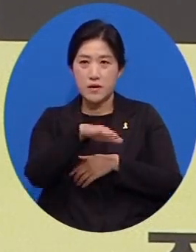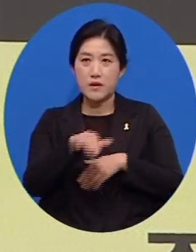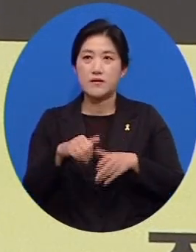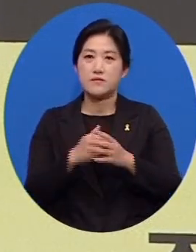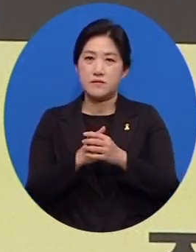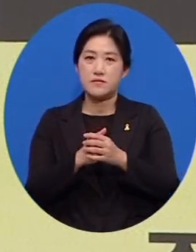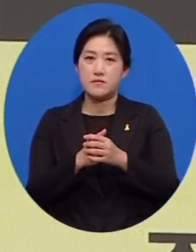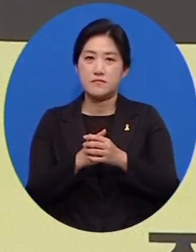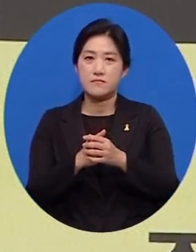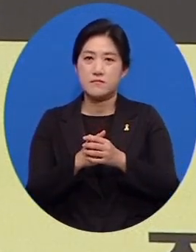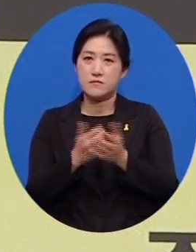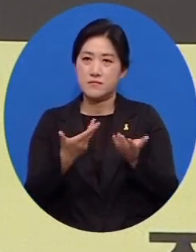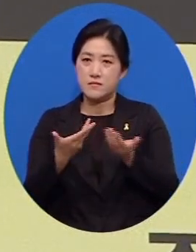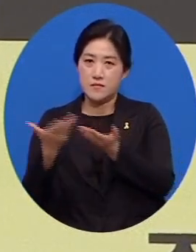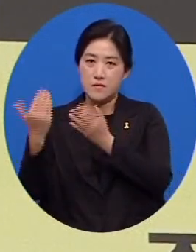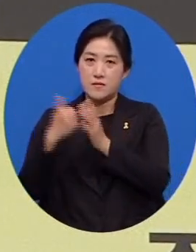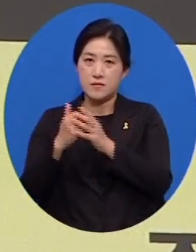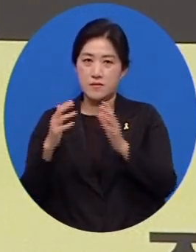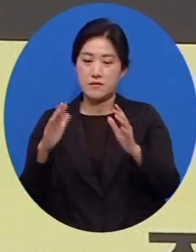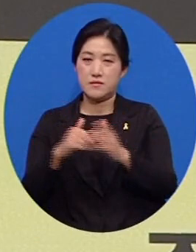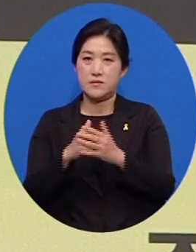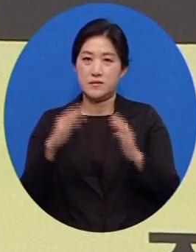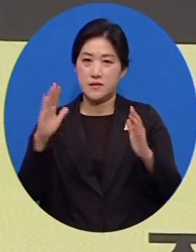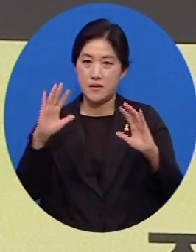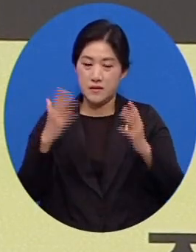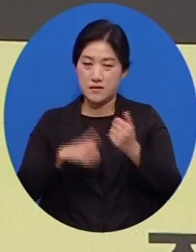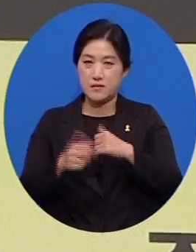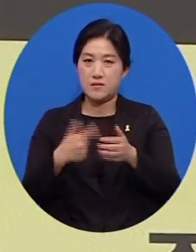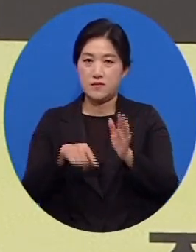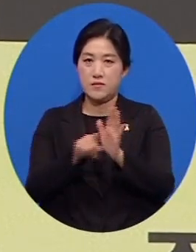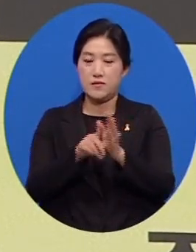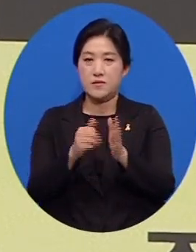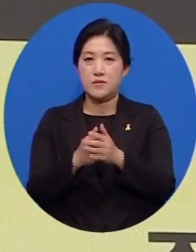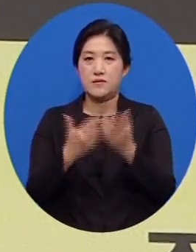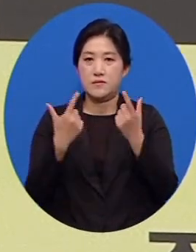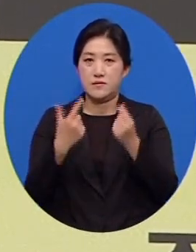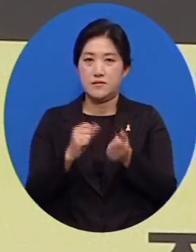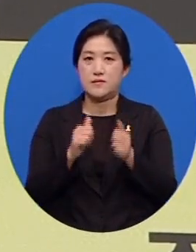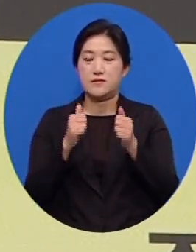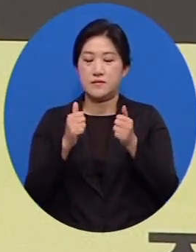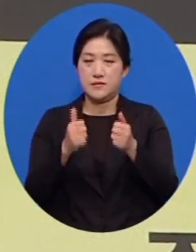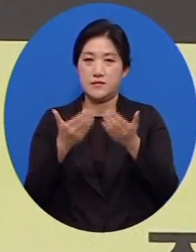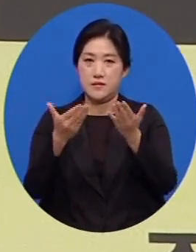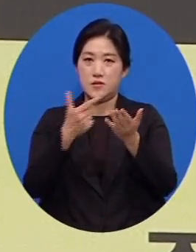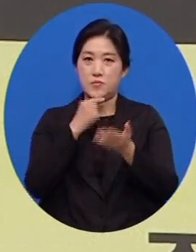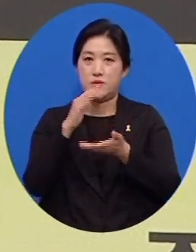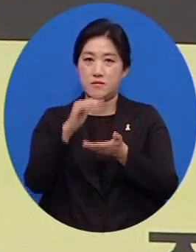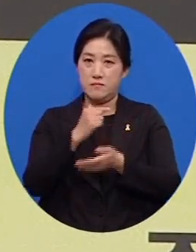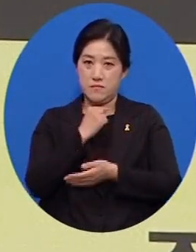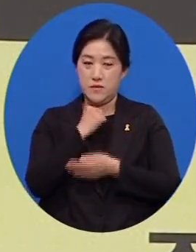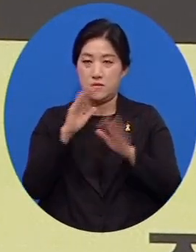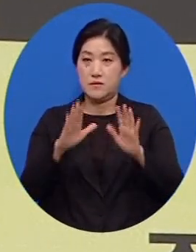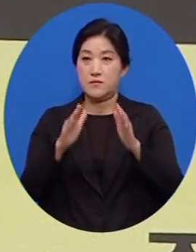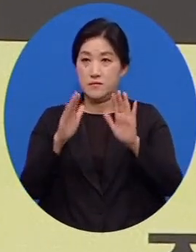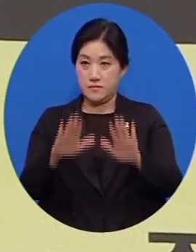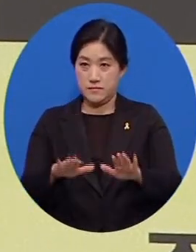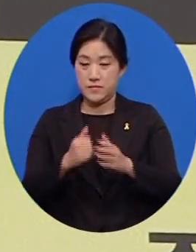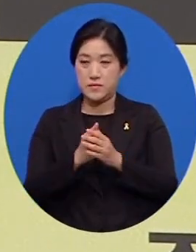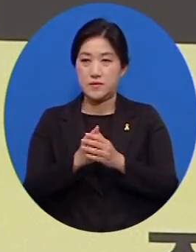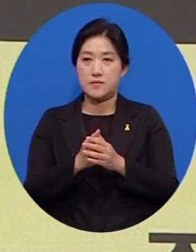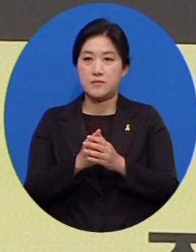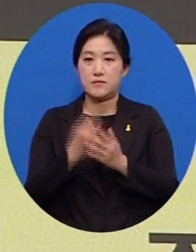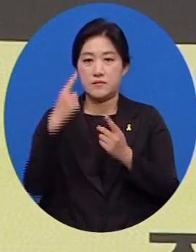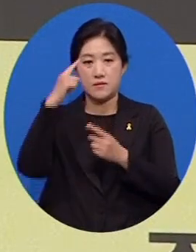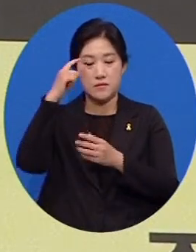하나 있었으면 합니다. 여러분들께 인사드립니다. 저는 오늘 세월호 참사 6주기 기억식 진행을